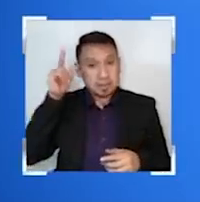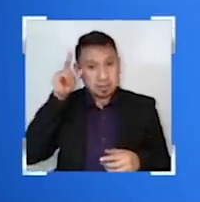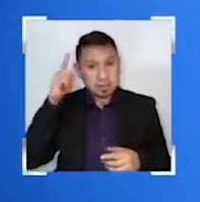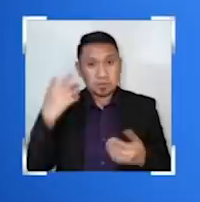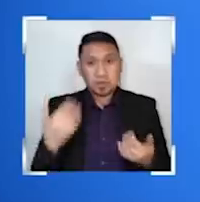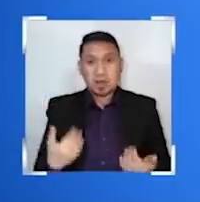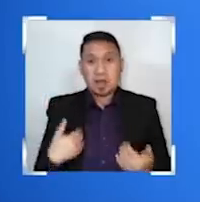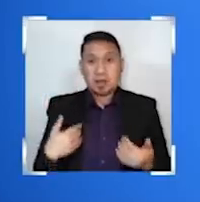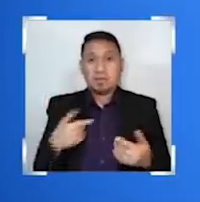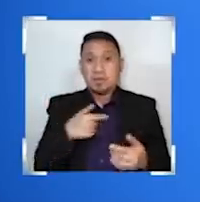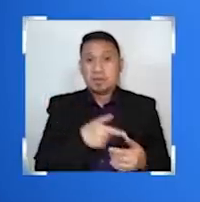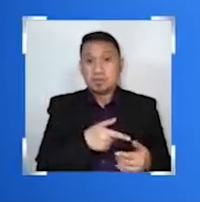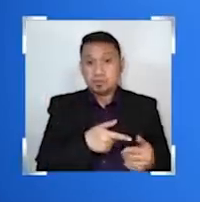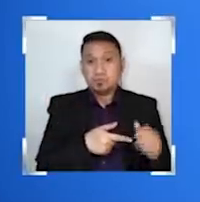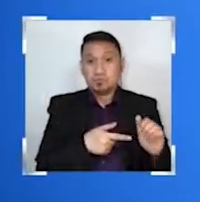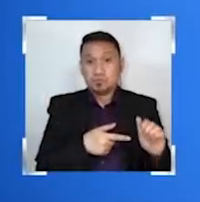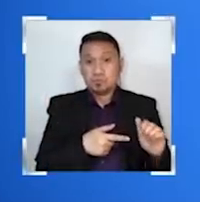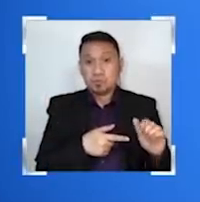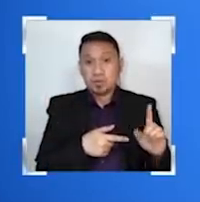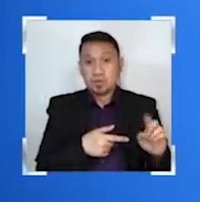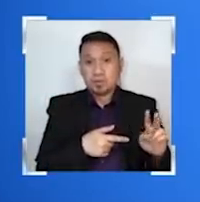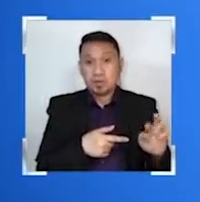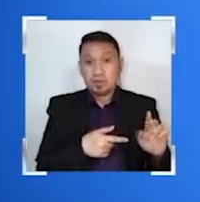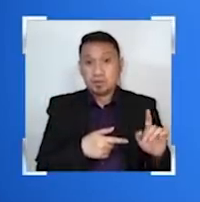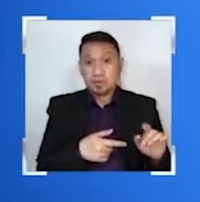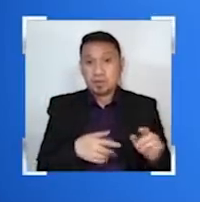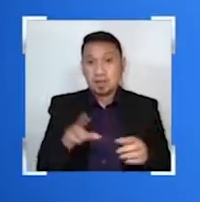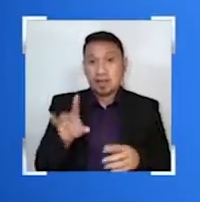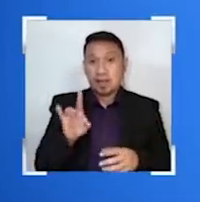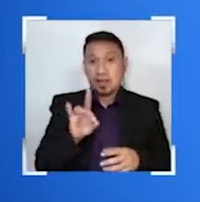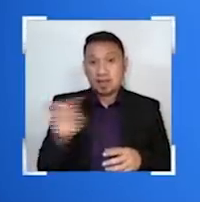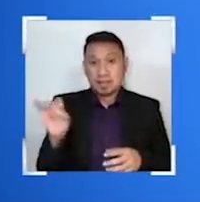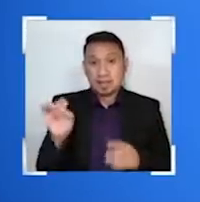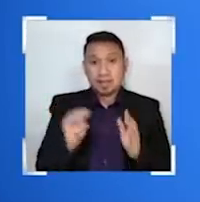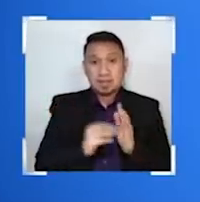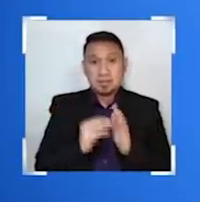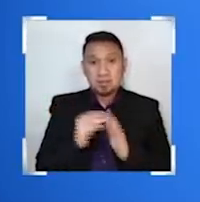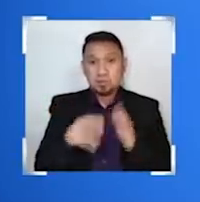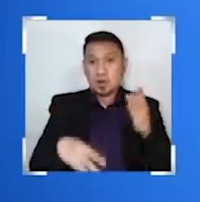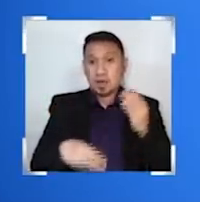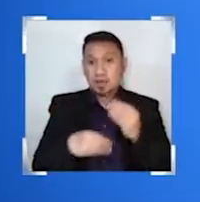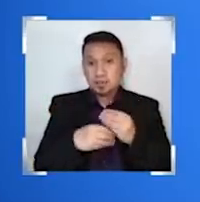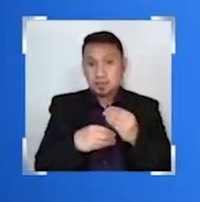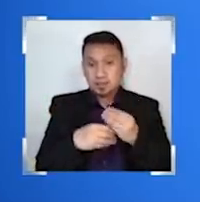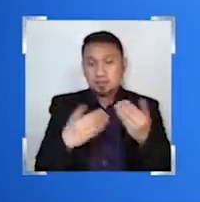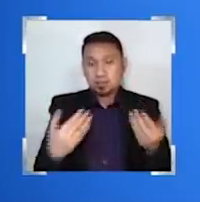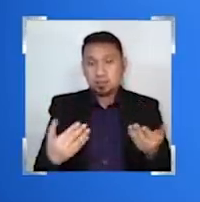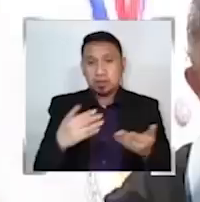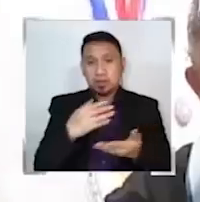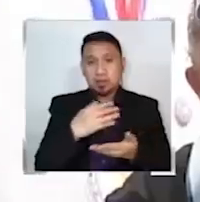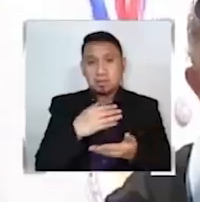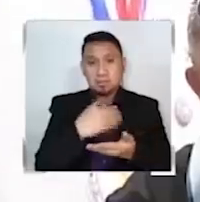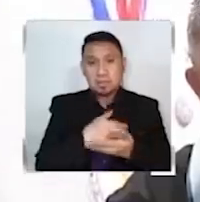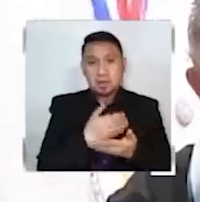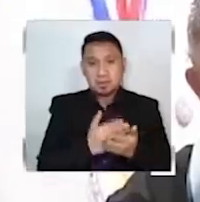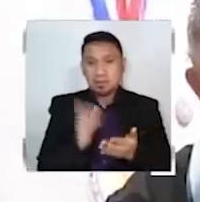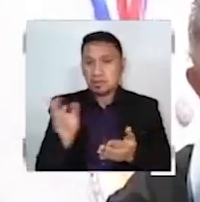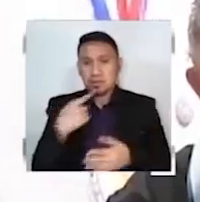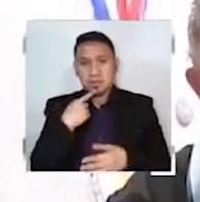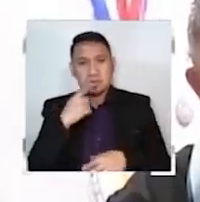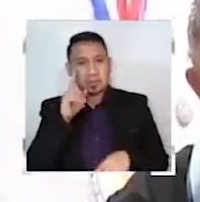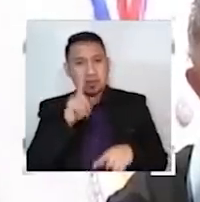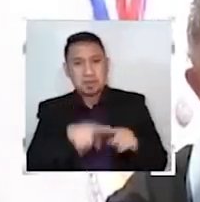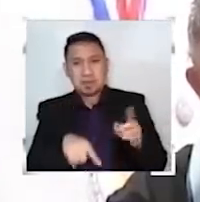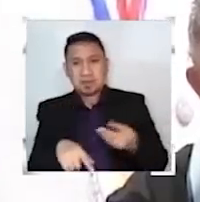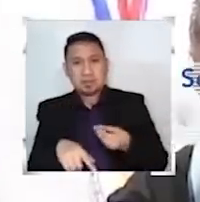staff ni Alvarez ng 800 million pesos na karagdagang pondo na sinabi niyang hindi niya kayang ibigay. Dagdag ni